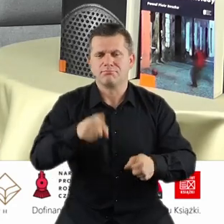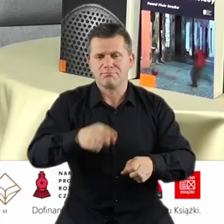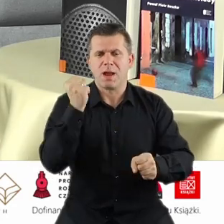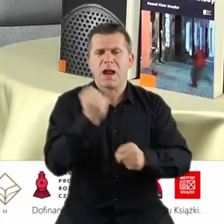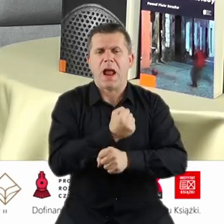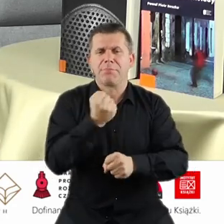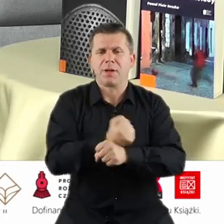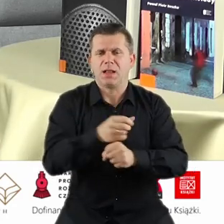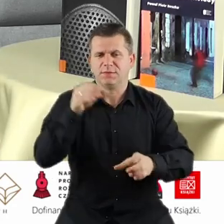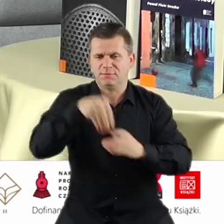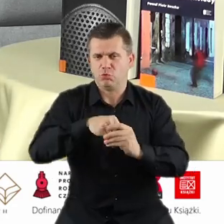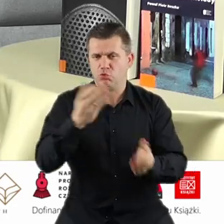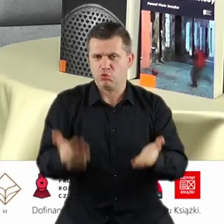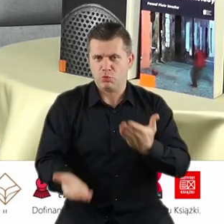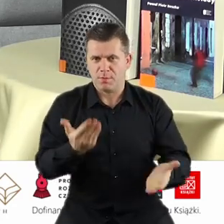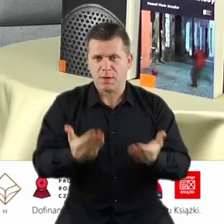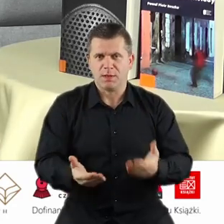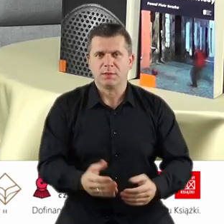w kamienicy w Luginie,